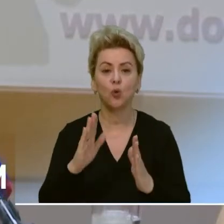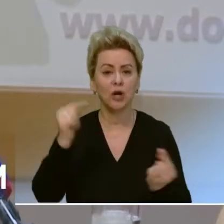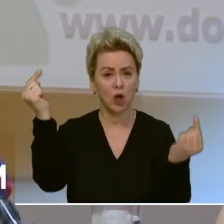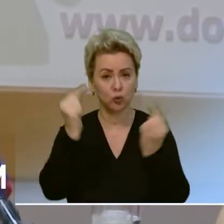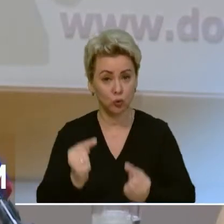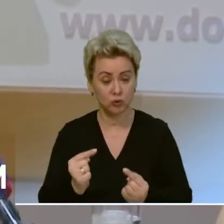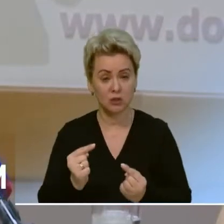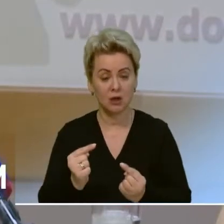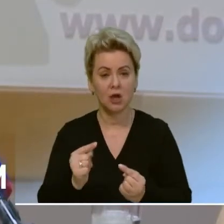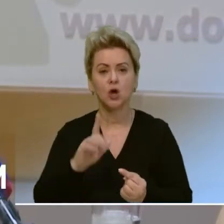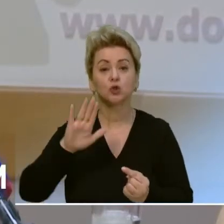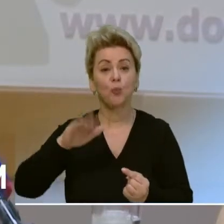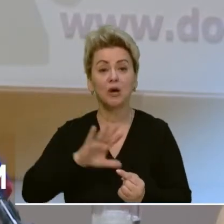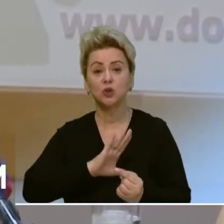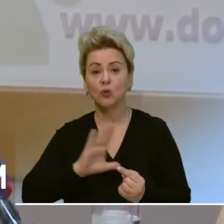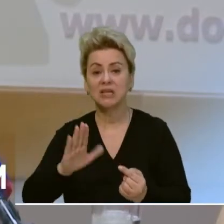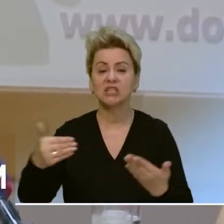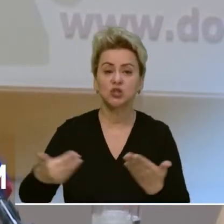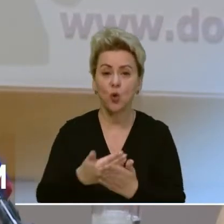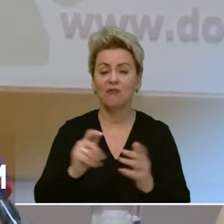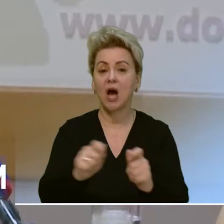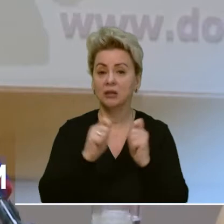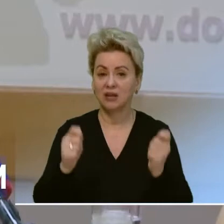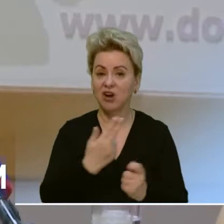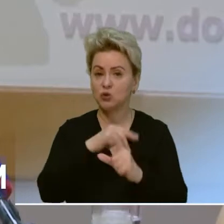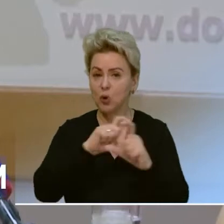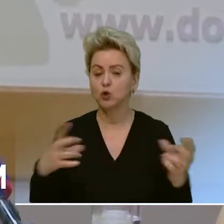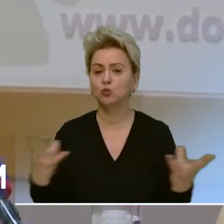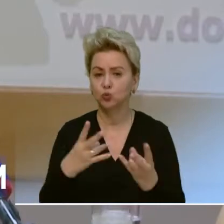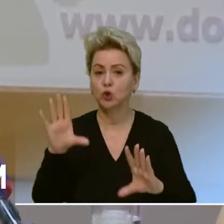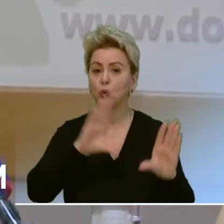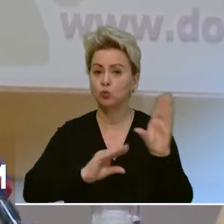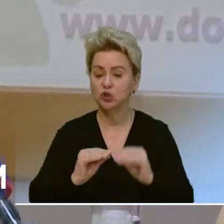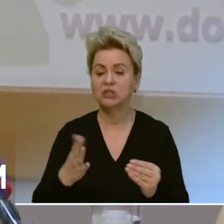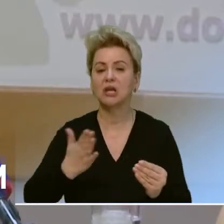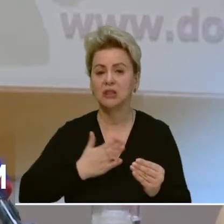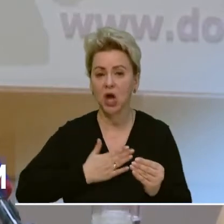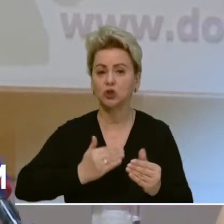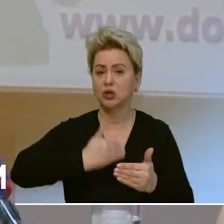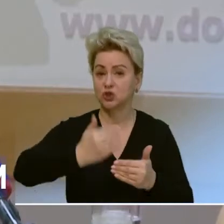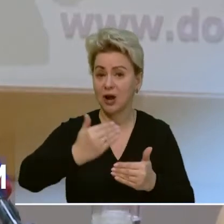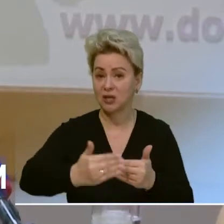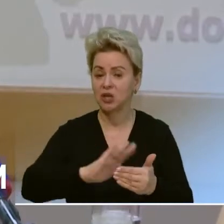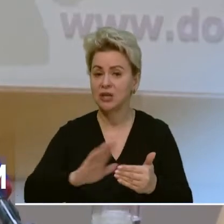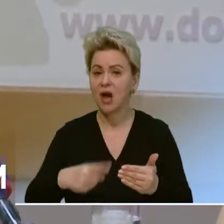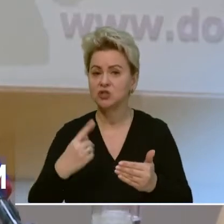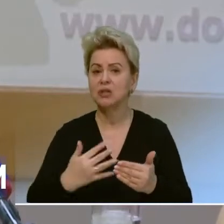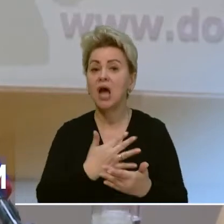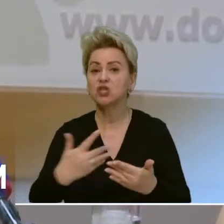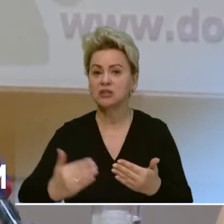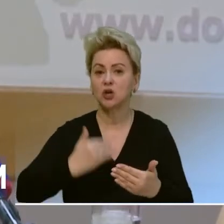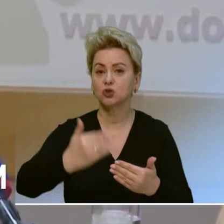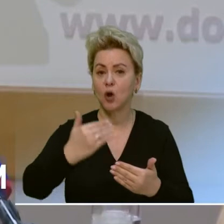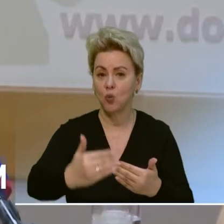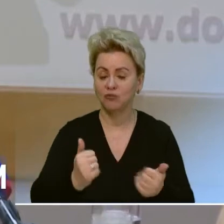выверенная. Чтобы потом не приходилось заново открывать. Нужно учитывать наши шаги не на шаг вперед, а на несколько